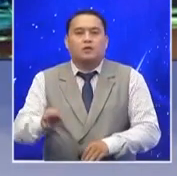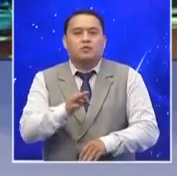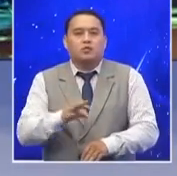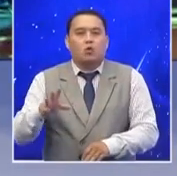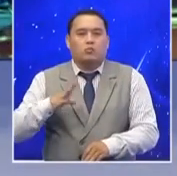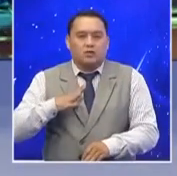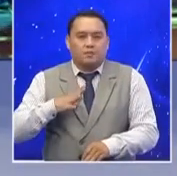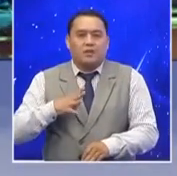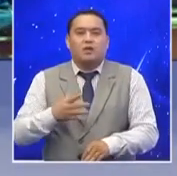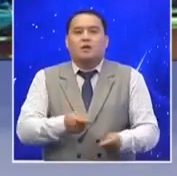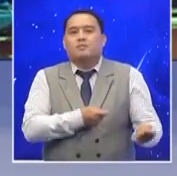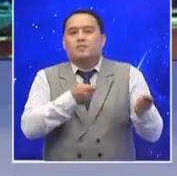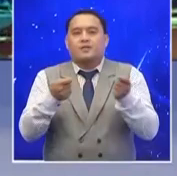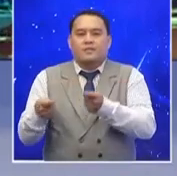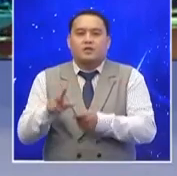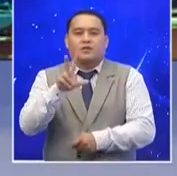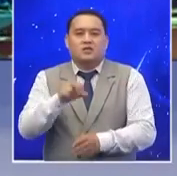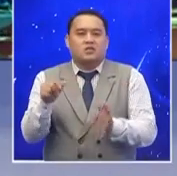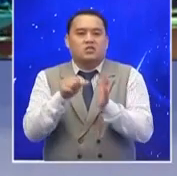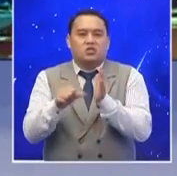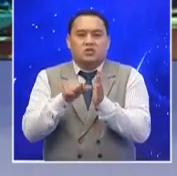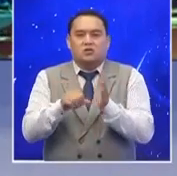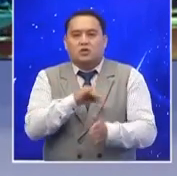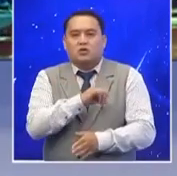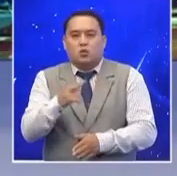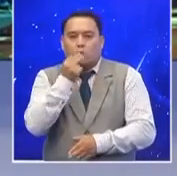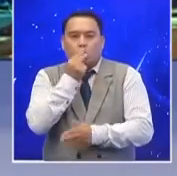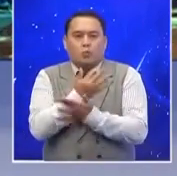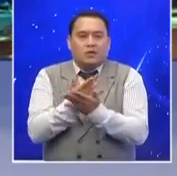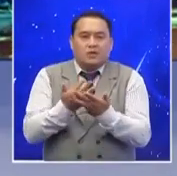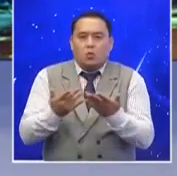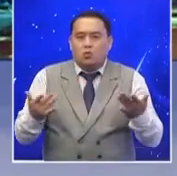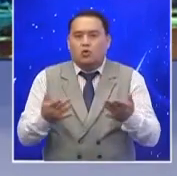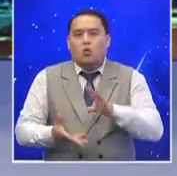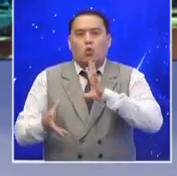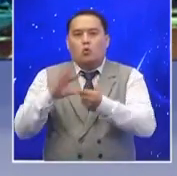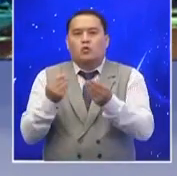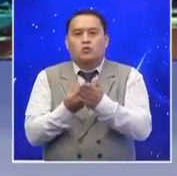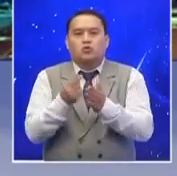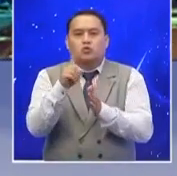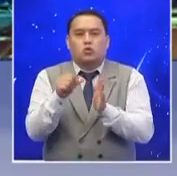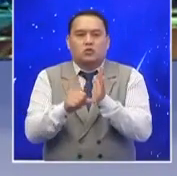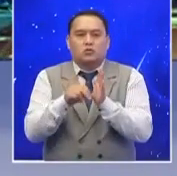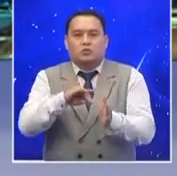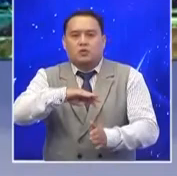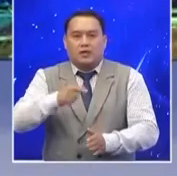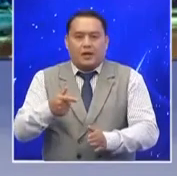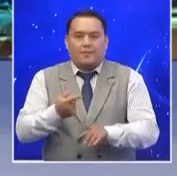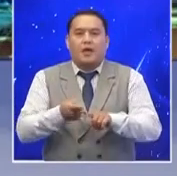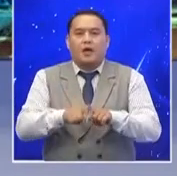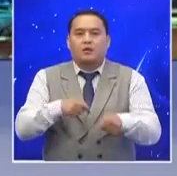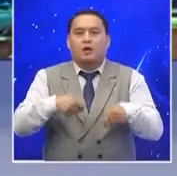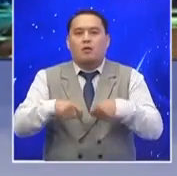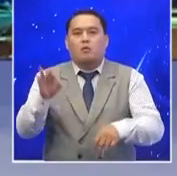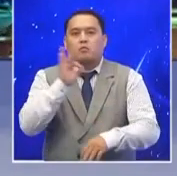аграриям Алматинской области. С собой фермеры из ЖТСУ привезли 360 тонн продукции на общую сумму 160 миллионов. Какие